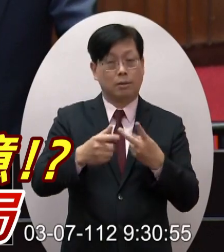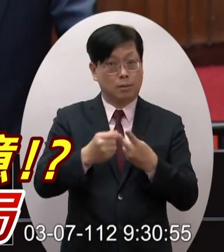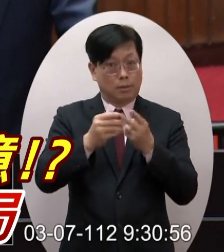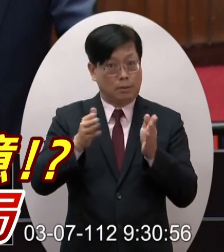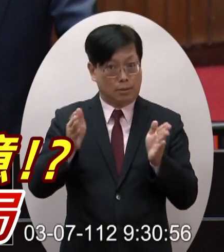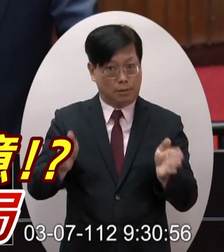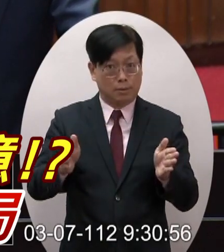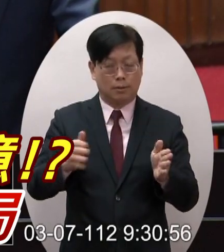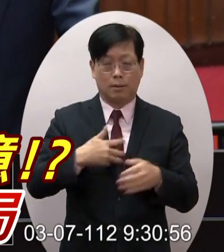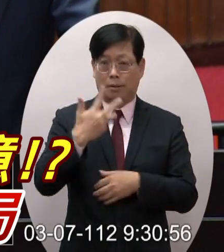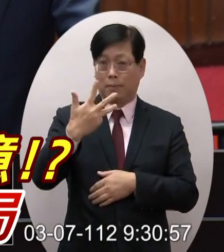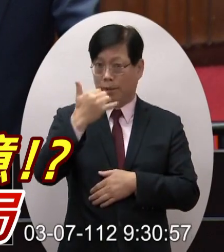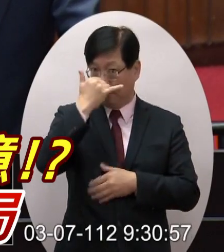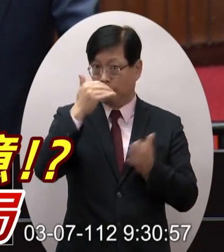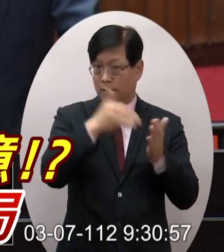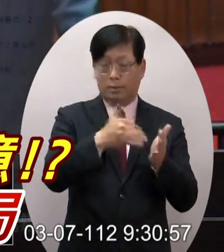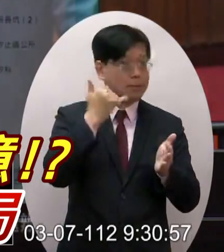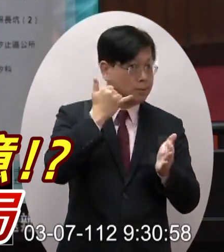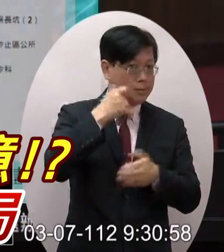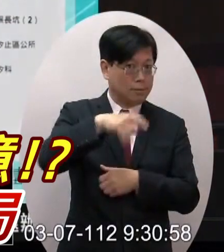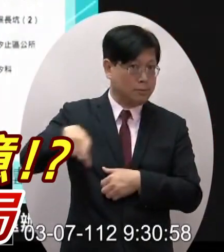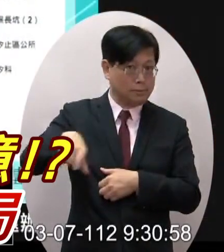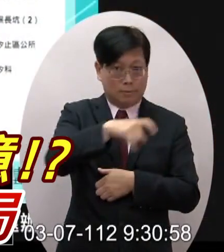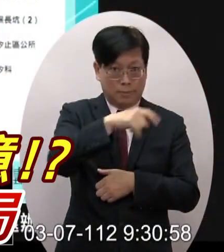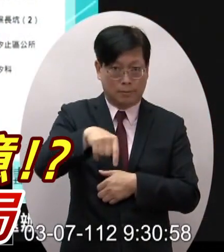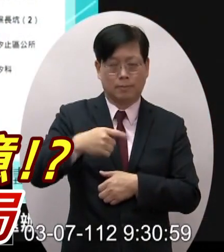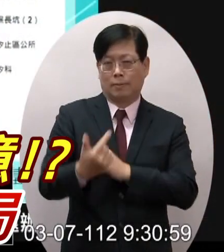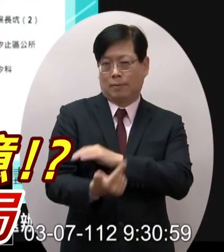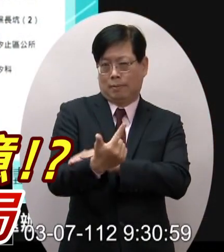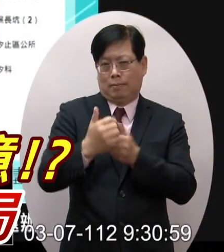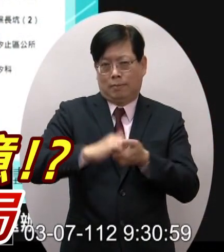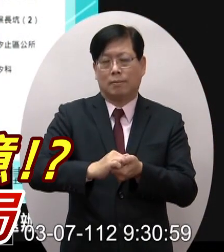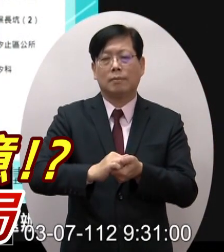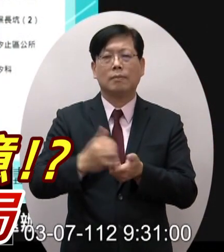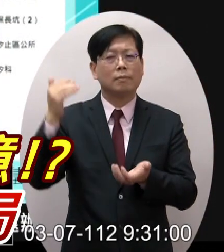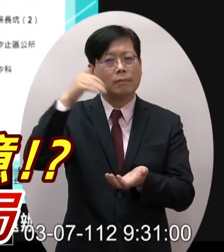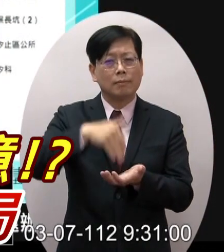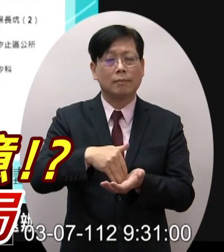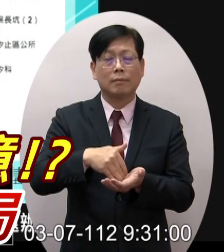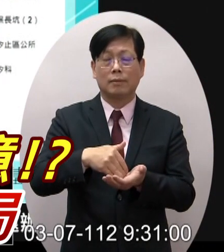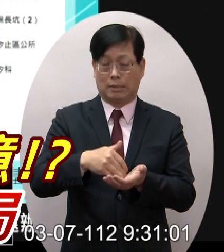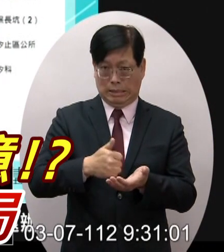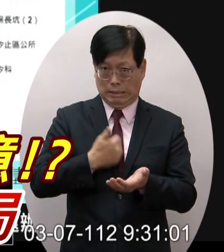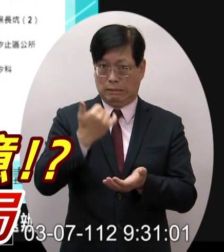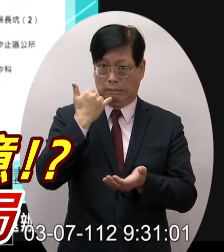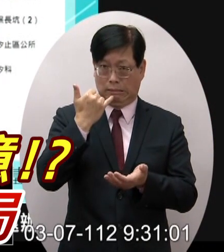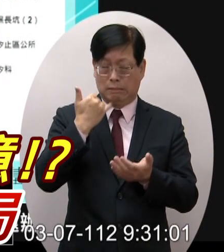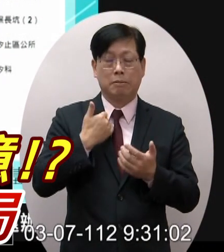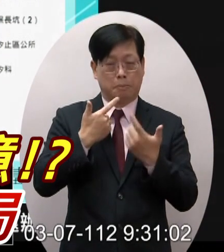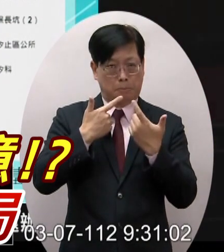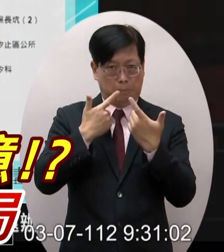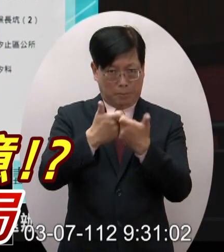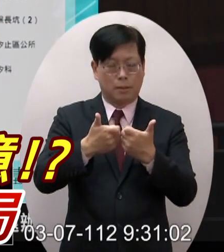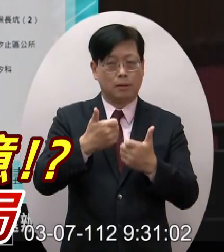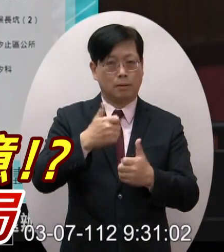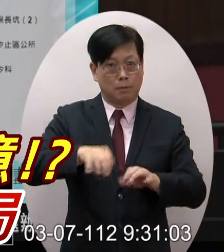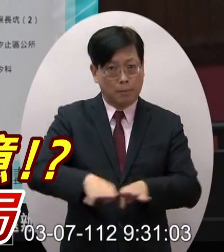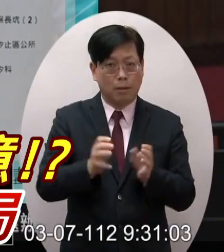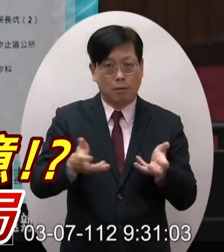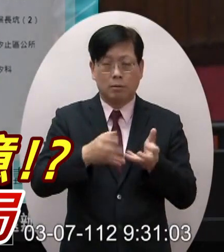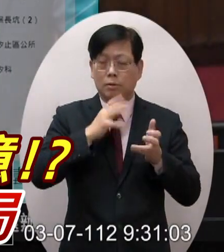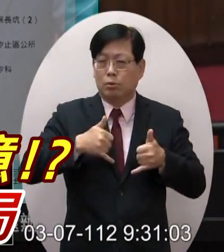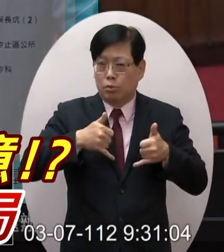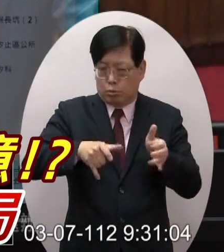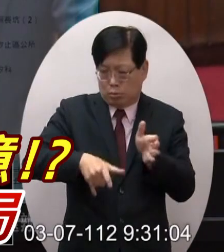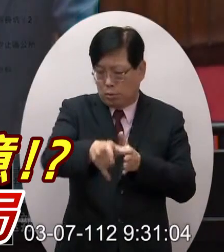段八堵到基隆的部分要尽快确定到底有没有办法来去执行，因为这个我们知道有路廊的问